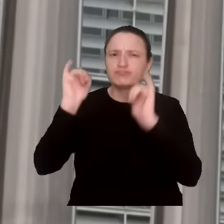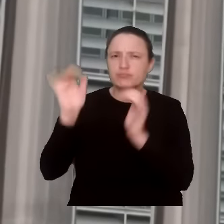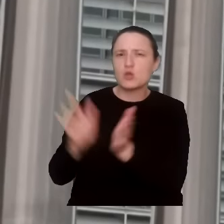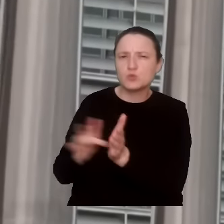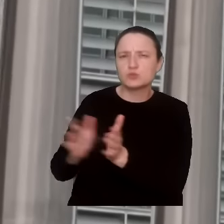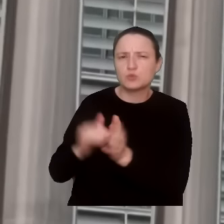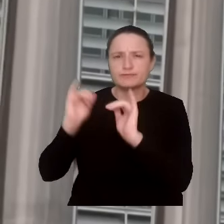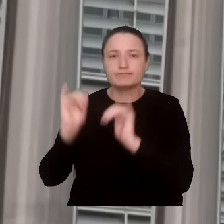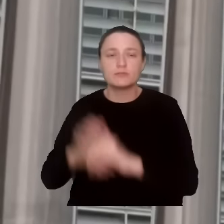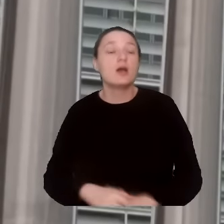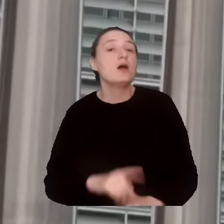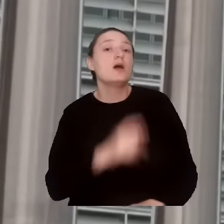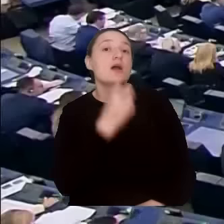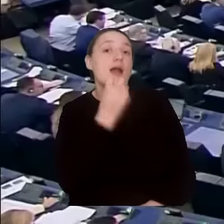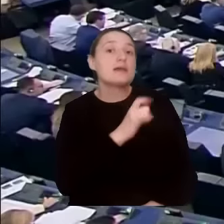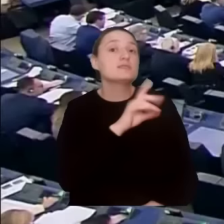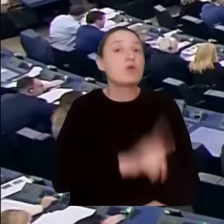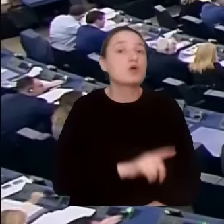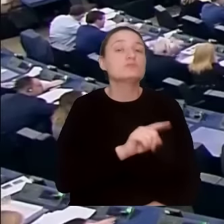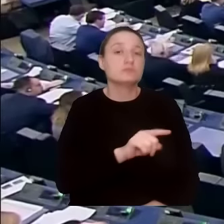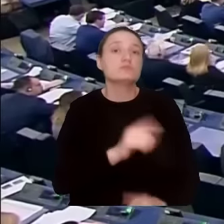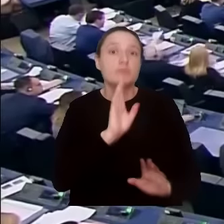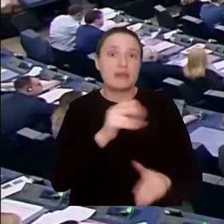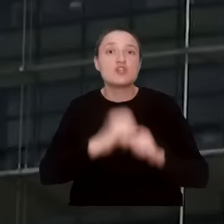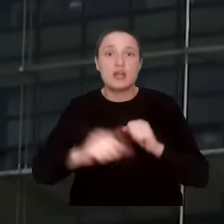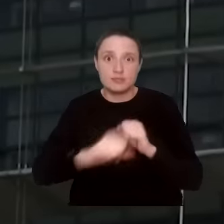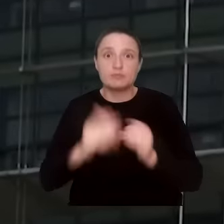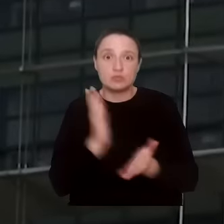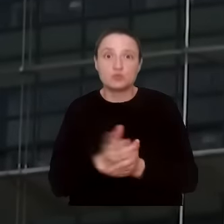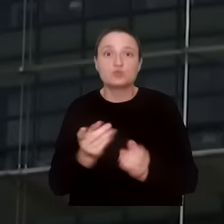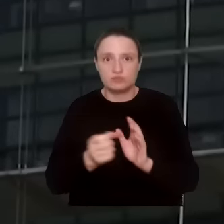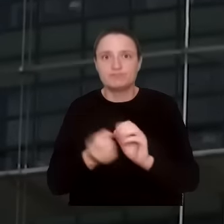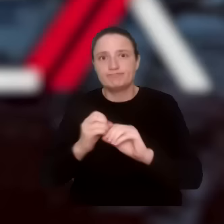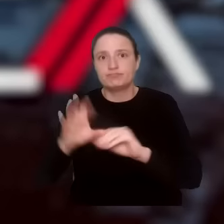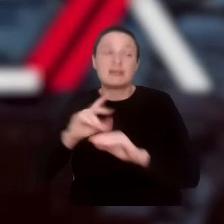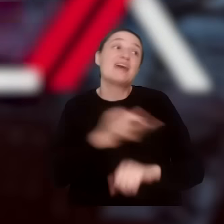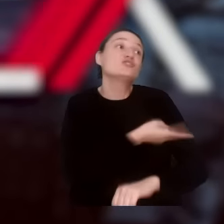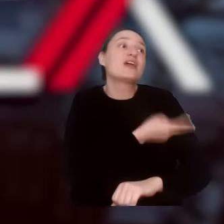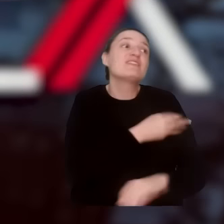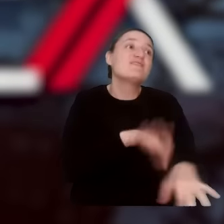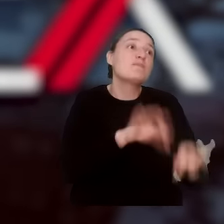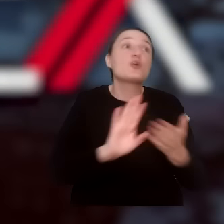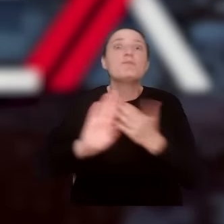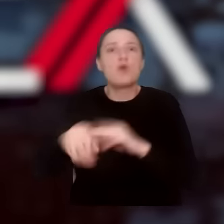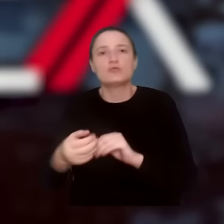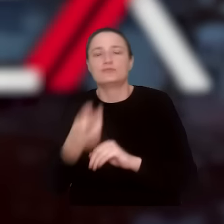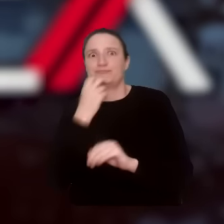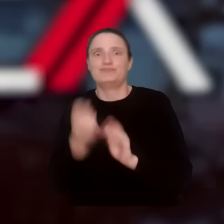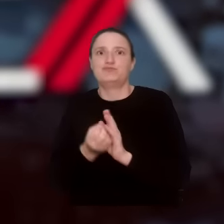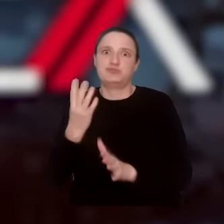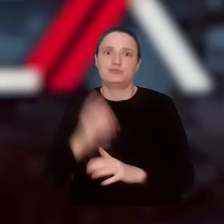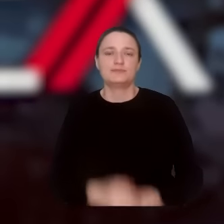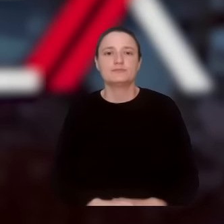Podwyżki opłat za gaz i prąd zostaną wprowadzone w lipcu, czyli już po czerwcowych wyborach do Europarlamentu. Ewakuacja mieszkańców